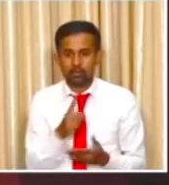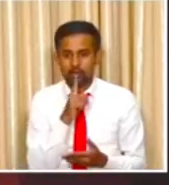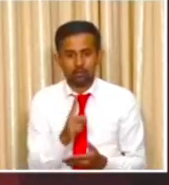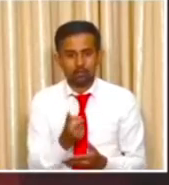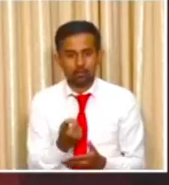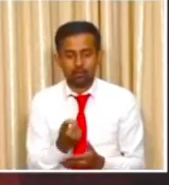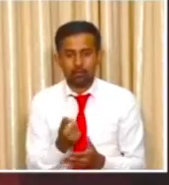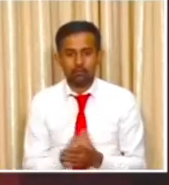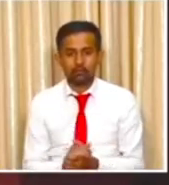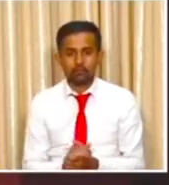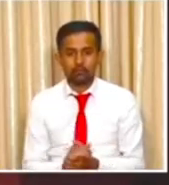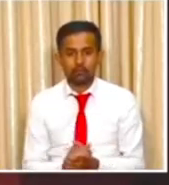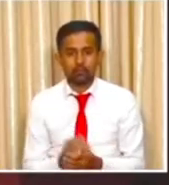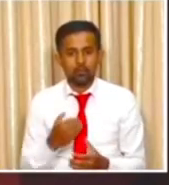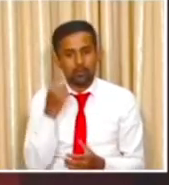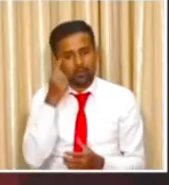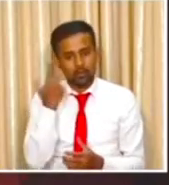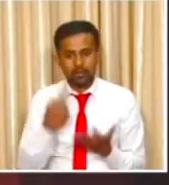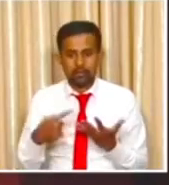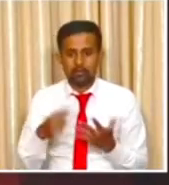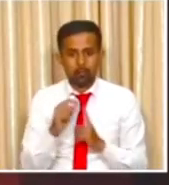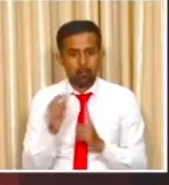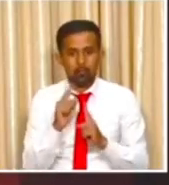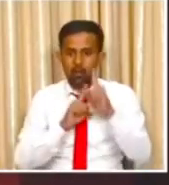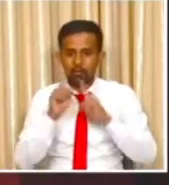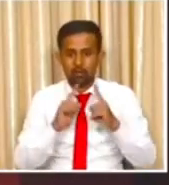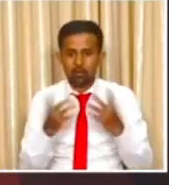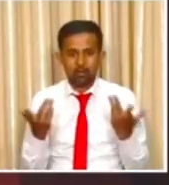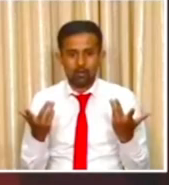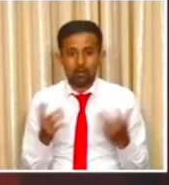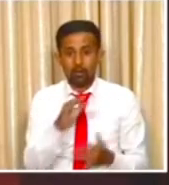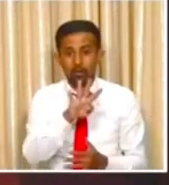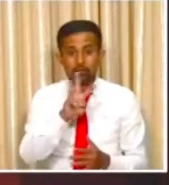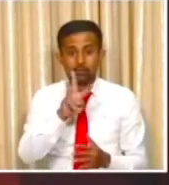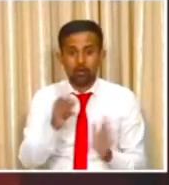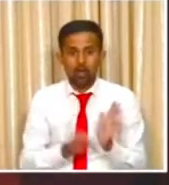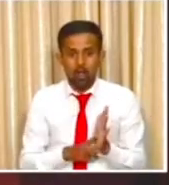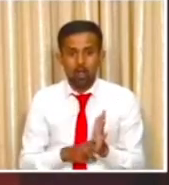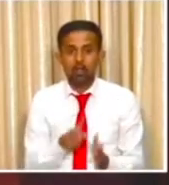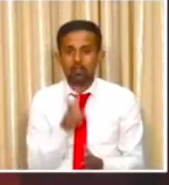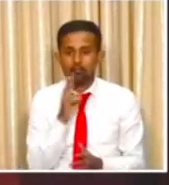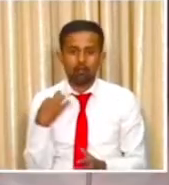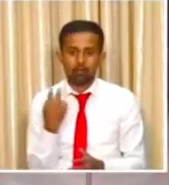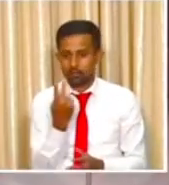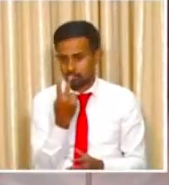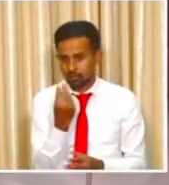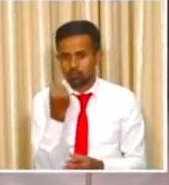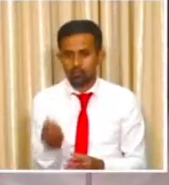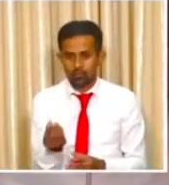93 වෙනකොට දුන්නද නැද්ද කියන එකනේ. මම නොදන්න දේවල් ගැන මේ පාර්ලිමේන්තුවේ කතා කරන්න. මම බලලා කියන්න. 43 ලක්ෂයටම දිවාහාරය නිලඳුමයි ලබා දුන්නා. ඔව්.